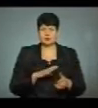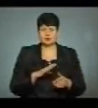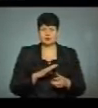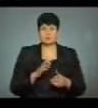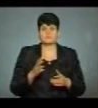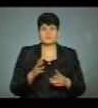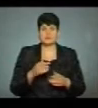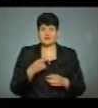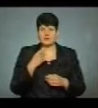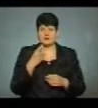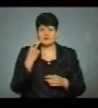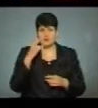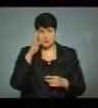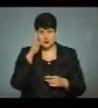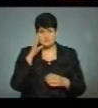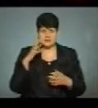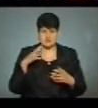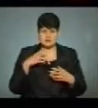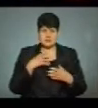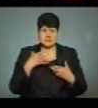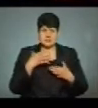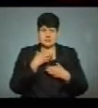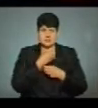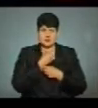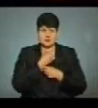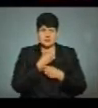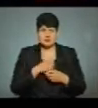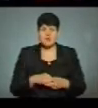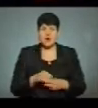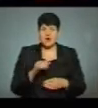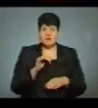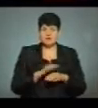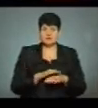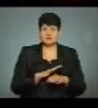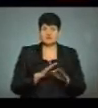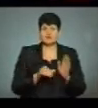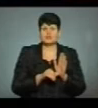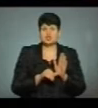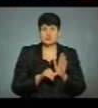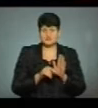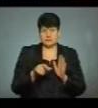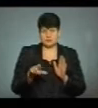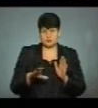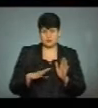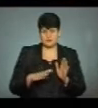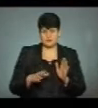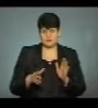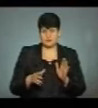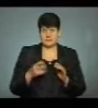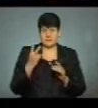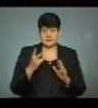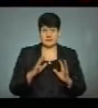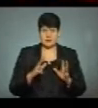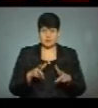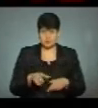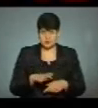мені сказав, що 2 хлопці задусили. А їх було 6 було. Були 2 трактори,